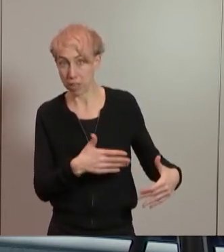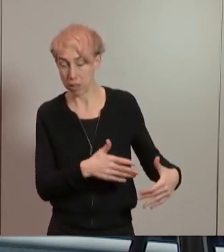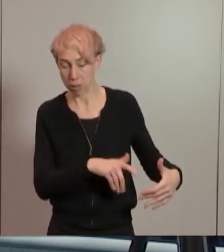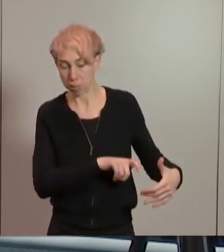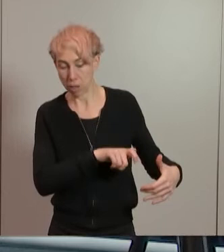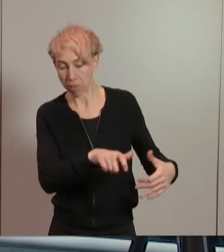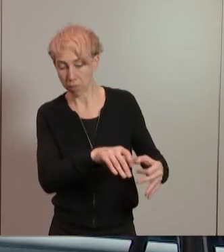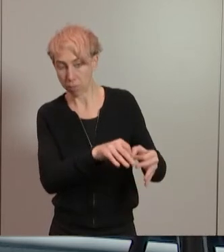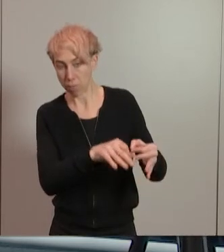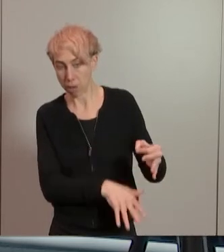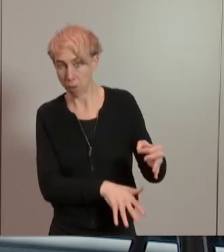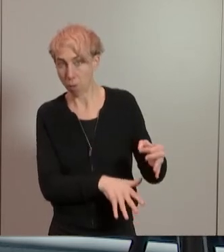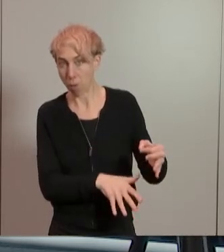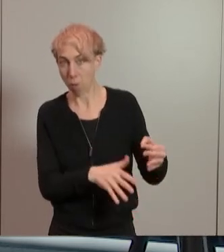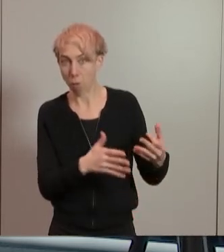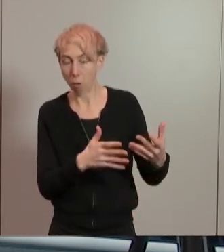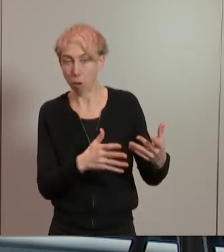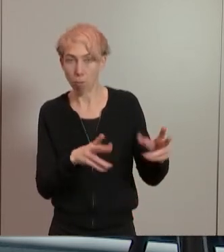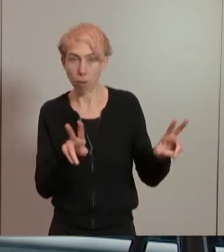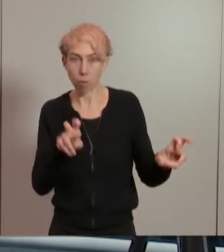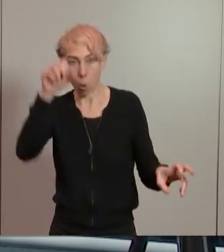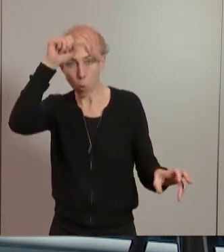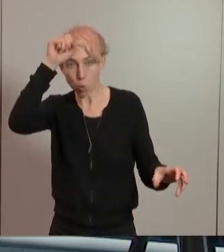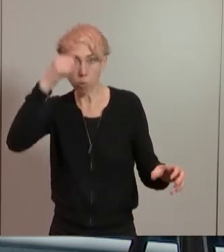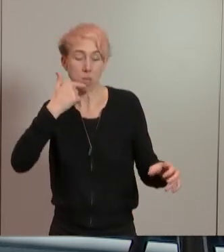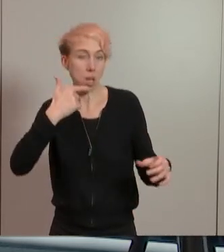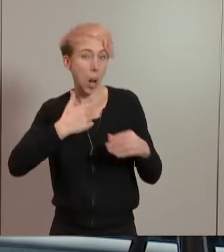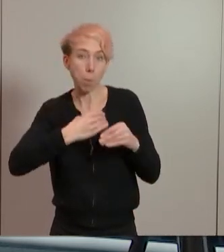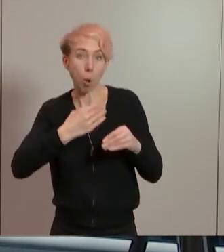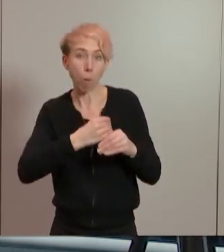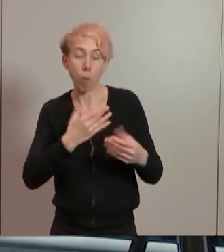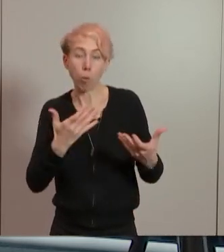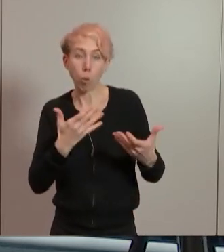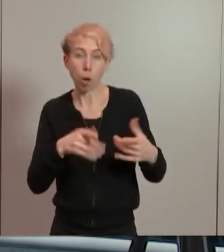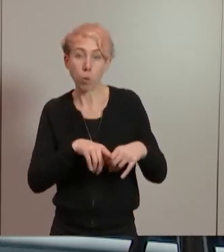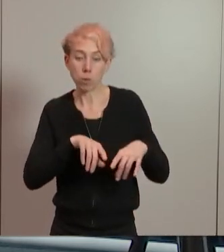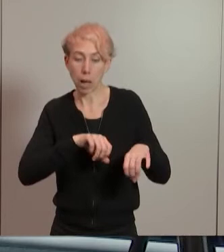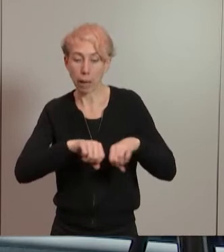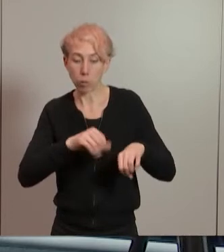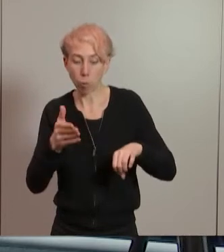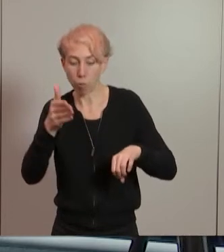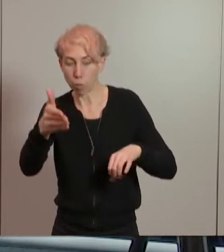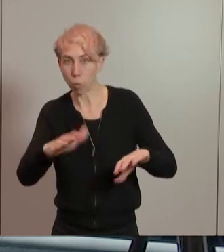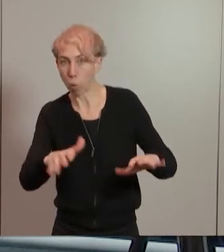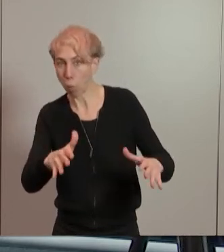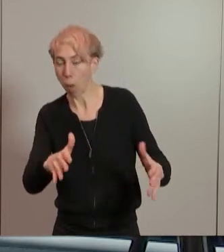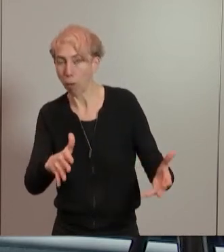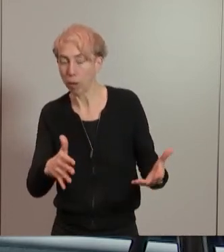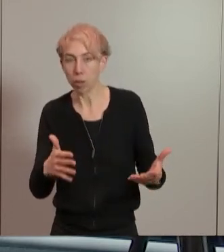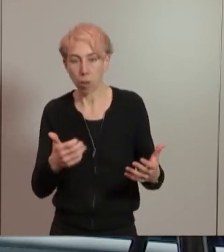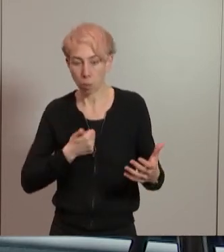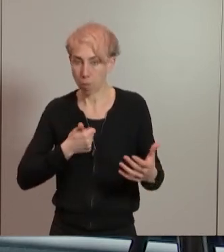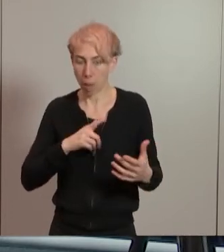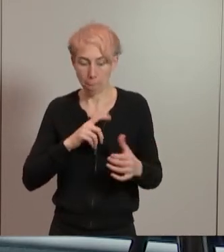derrière ce bilan, des leçons à tirer et surtout des actions à venir. Donc j'ai effectivement pas suivi